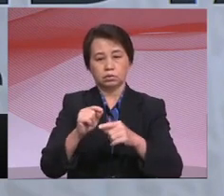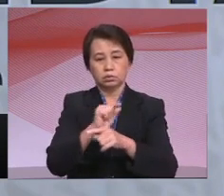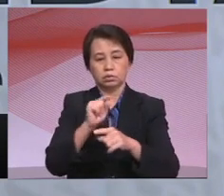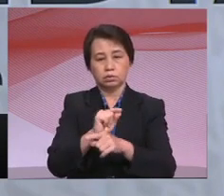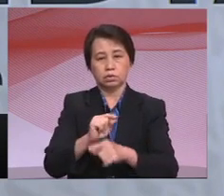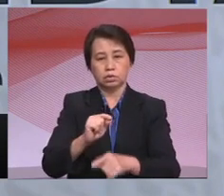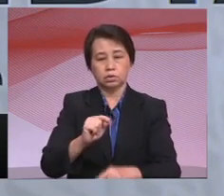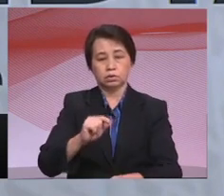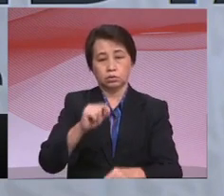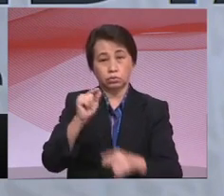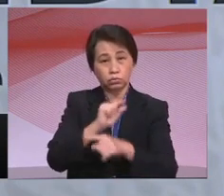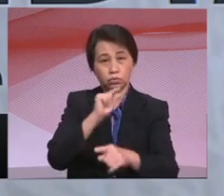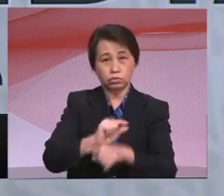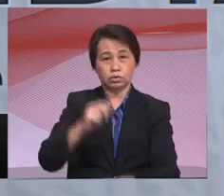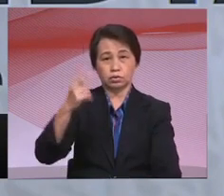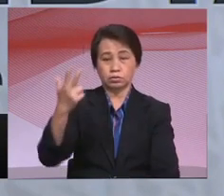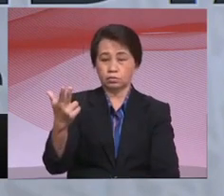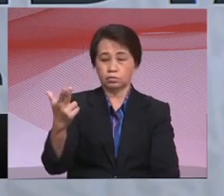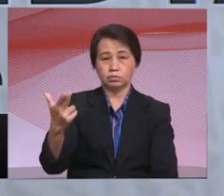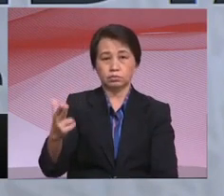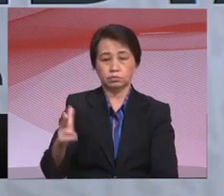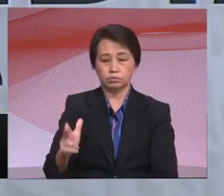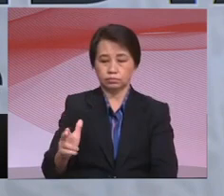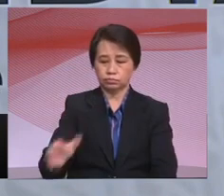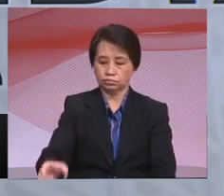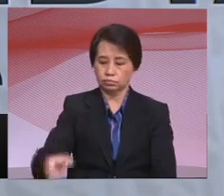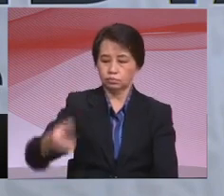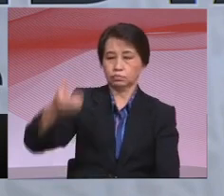jangka suhu tersebut, yang kalau kita